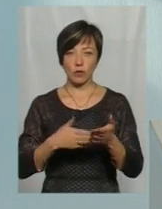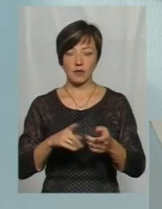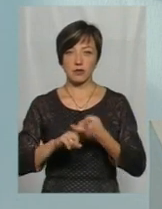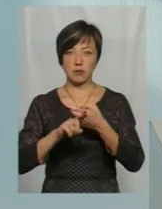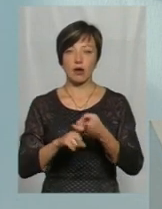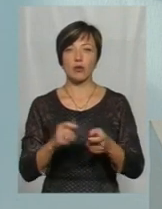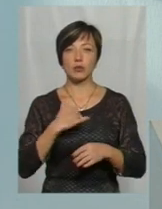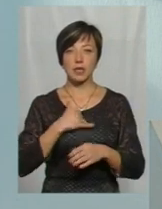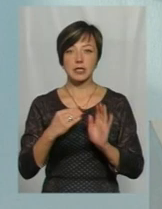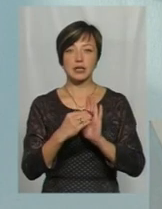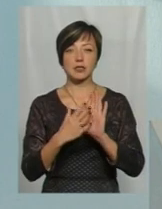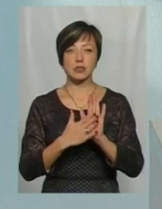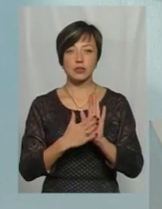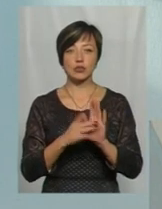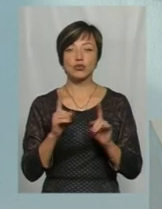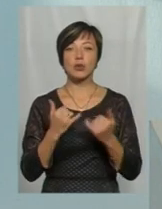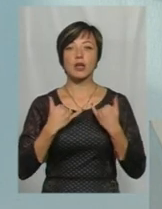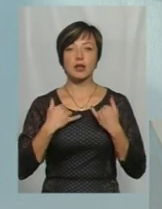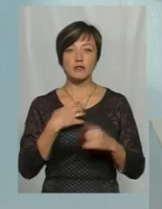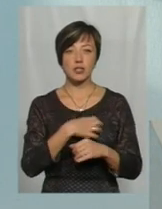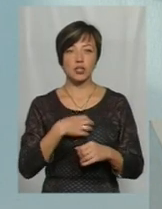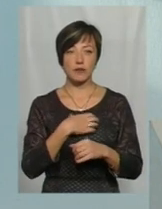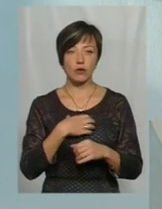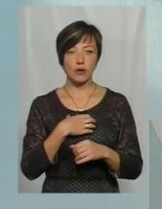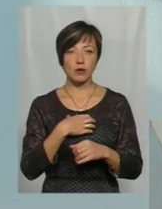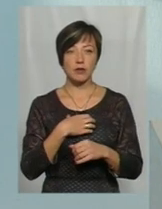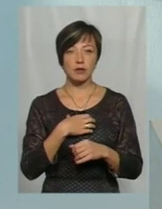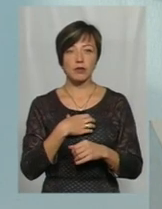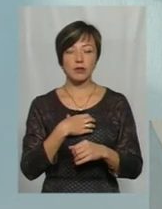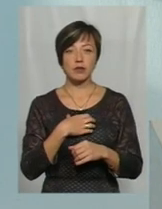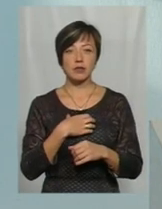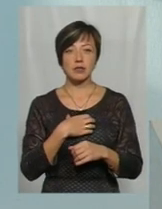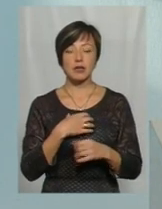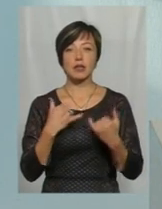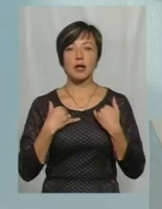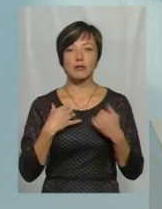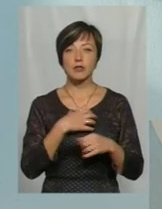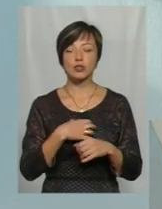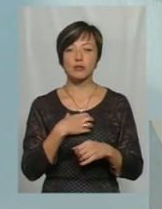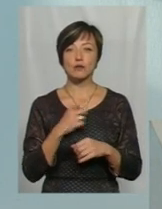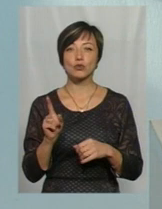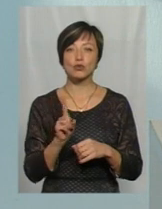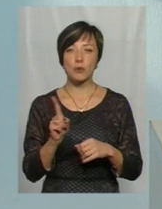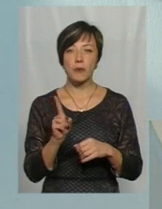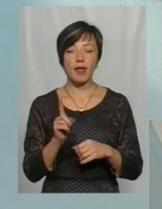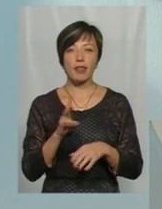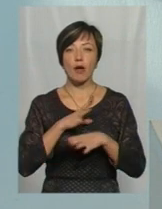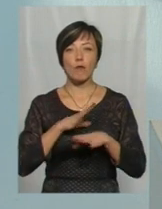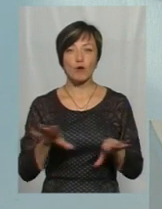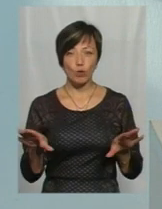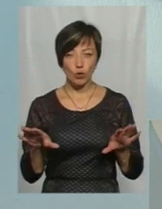нас реєстрація, що для нас важливо? Важливо для нас, щоб не